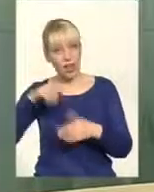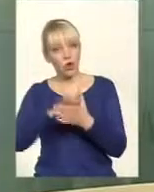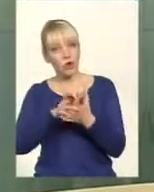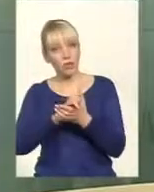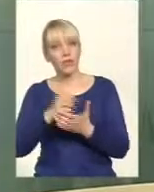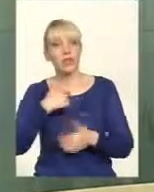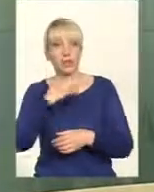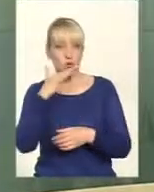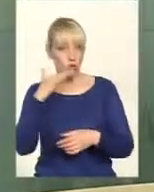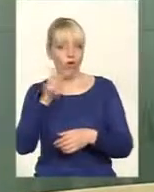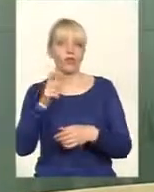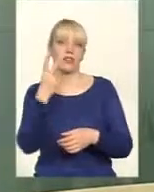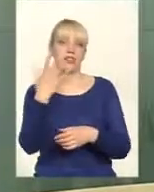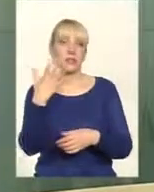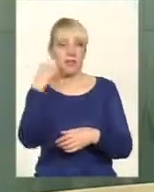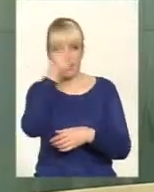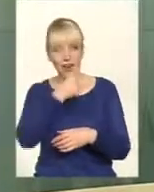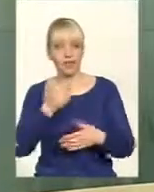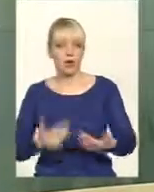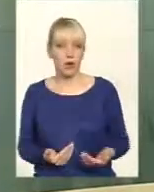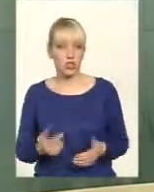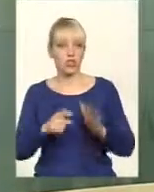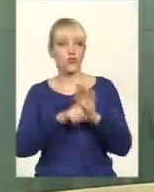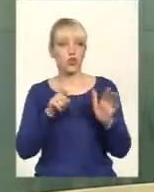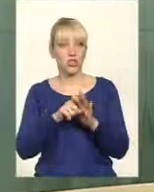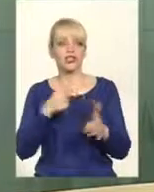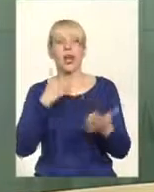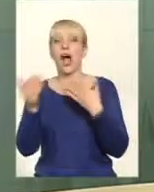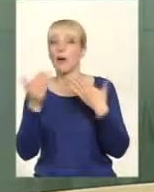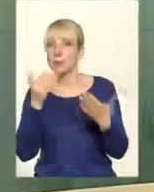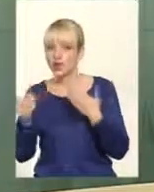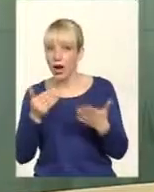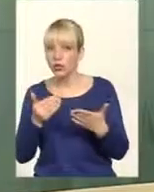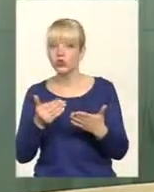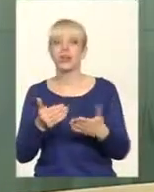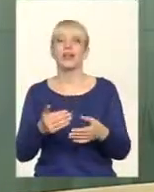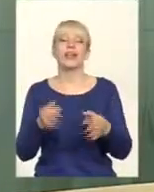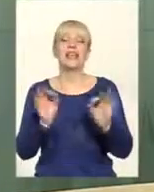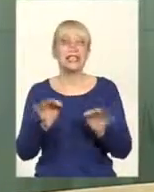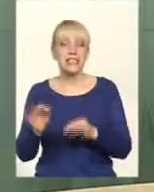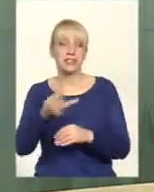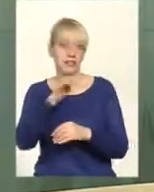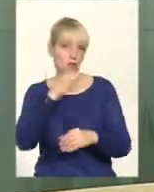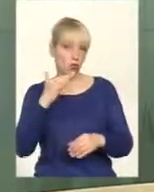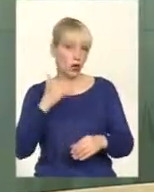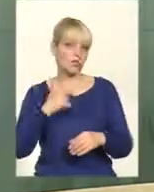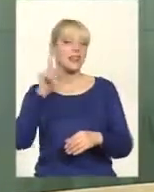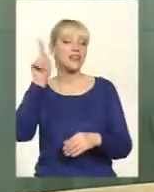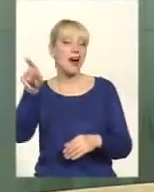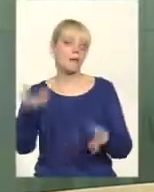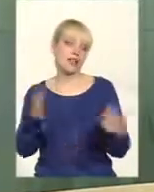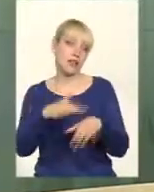я 25 лет прожил в городе Донецке непосредственно, общаюсь, естественно, со многими. Там осталось очень